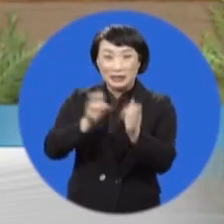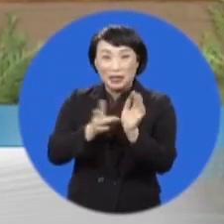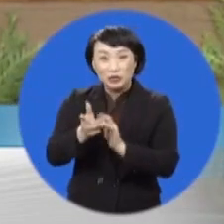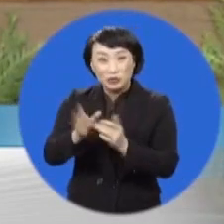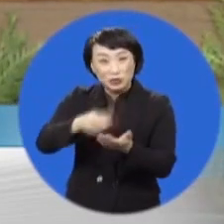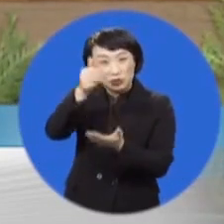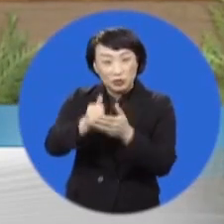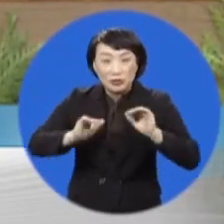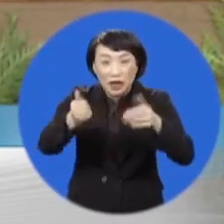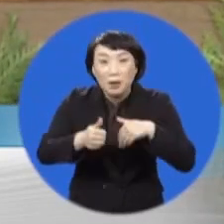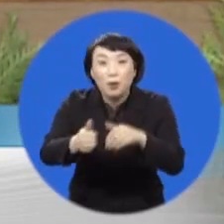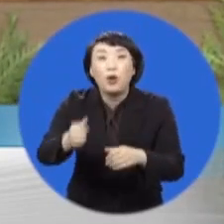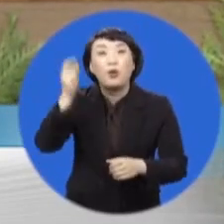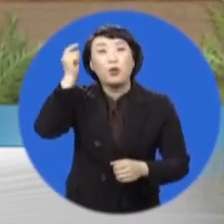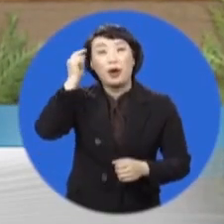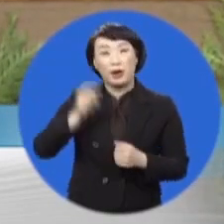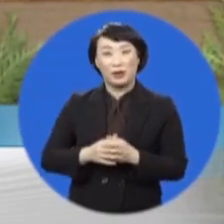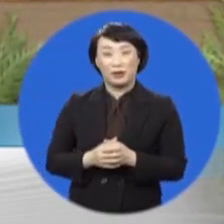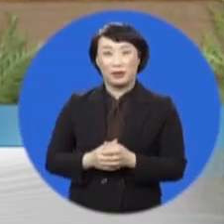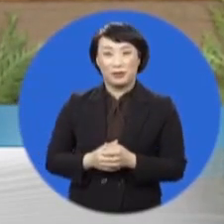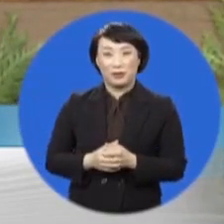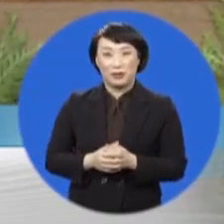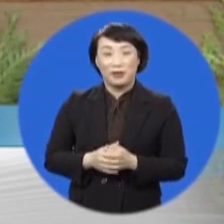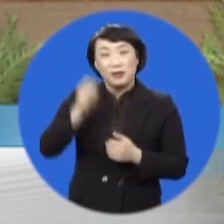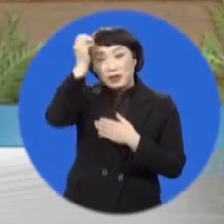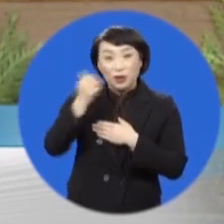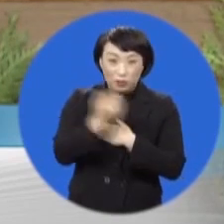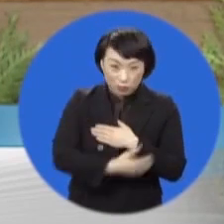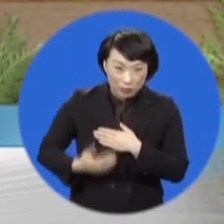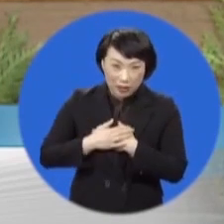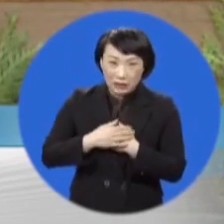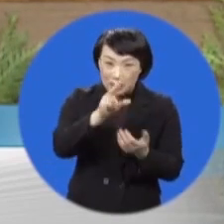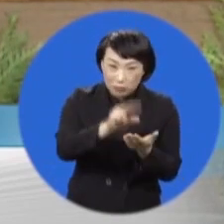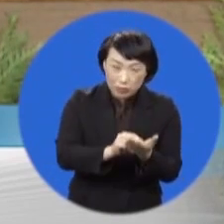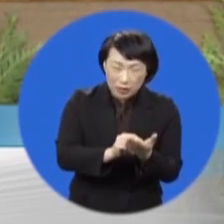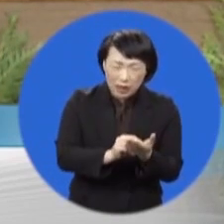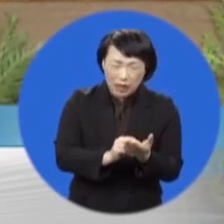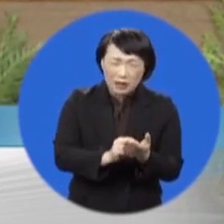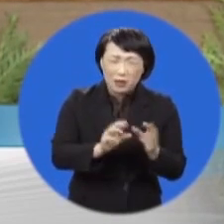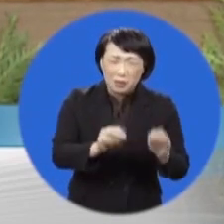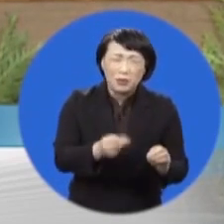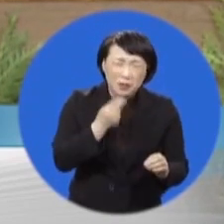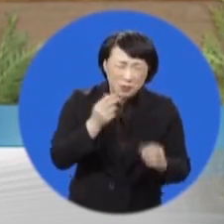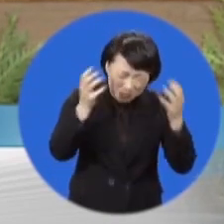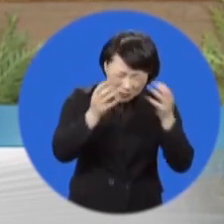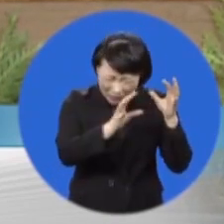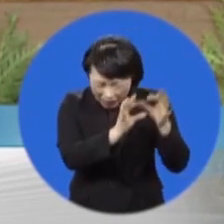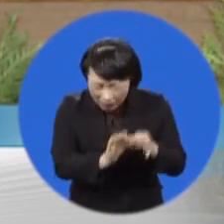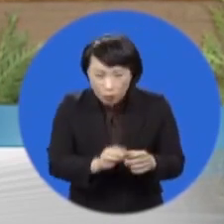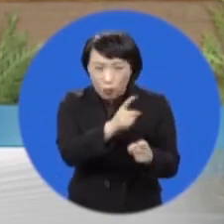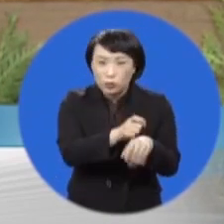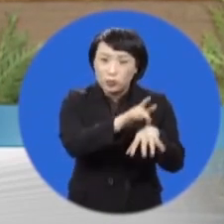예수 꾼이 2 세상에 보낸 까딱 운 영역 간의 뭉게 로 쉼없이 인간을 깊이는